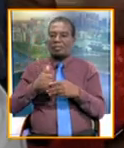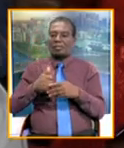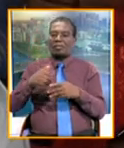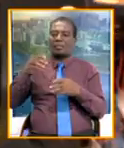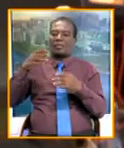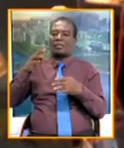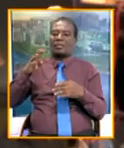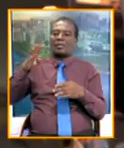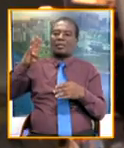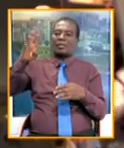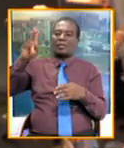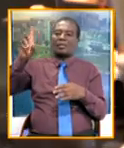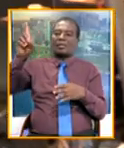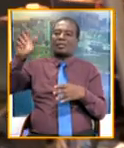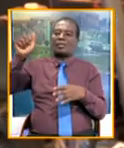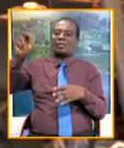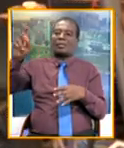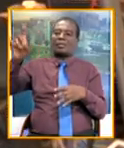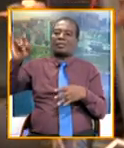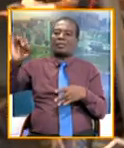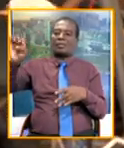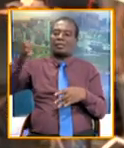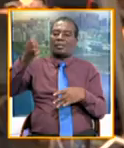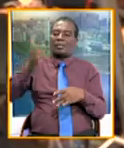Belindadier, le père de la littérature ivoirienne.